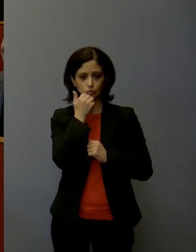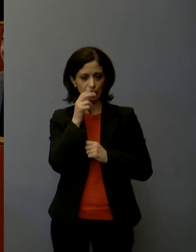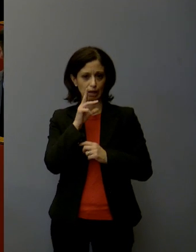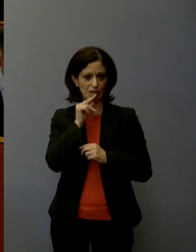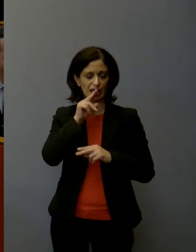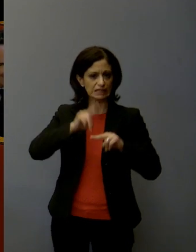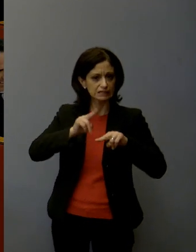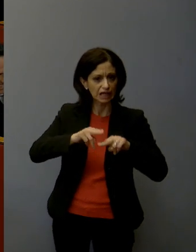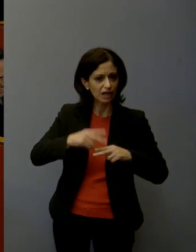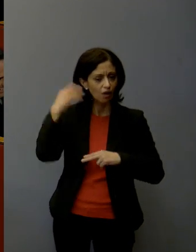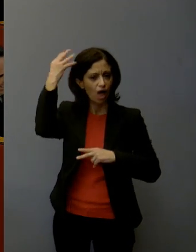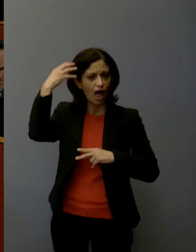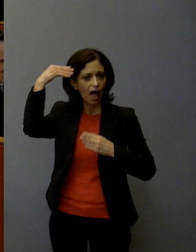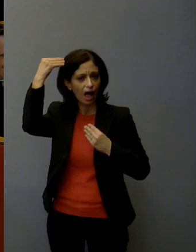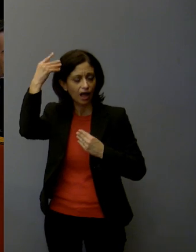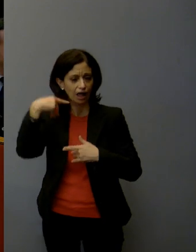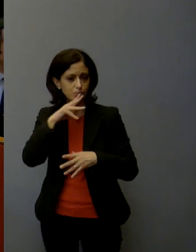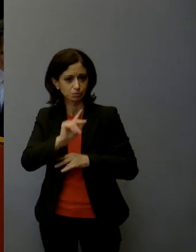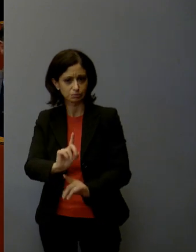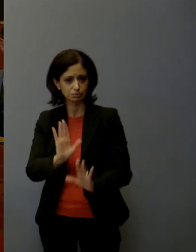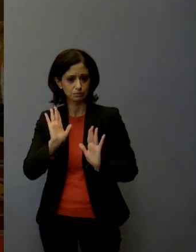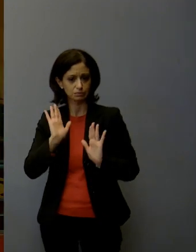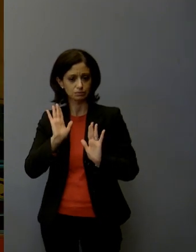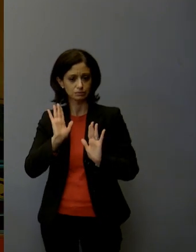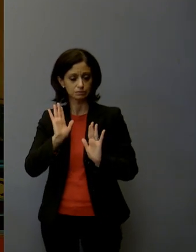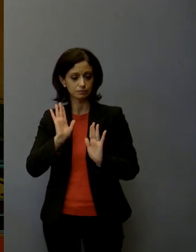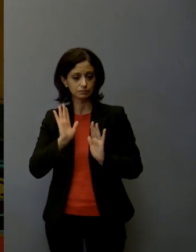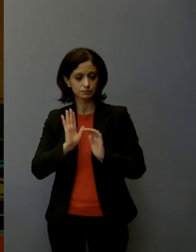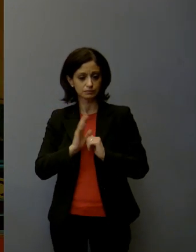non guardi che non direi